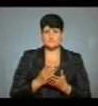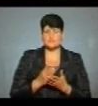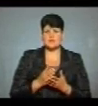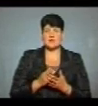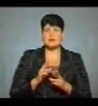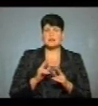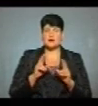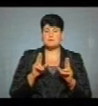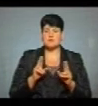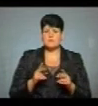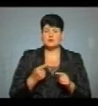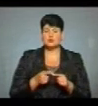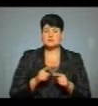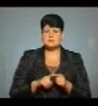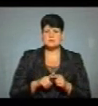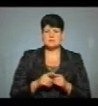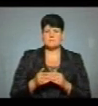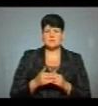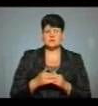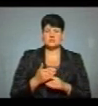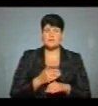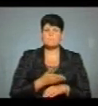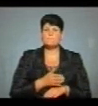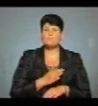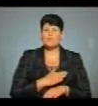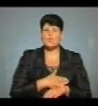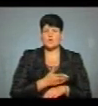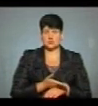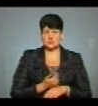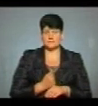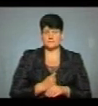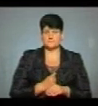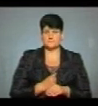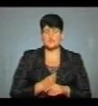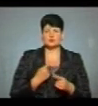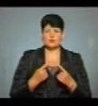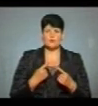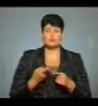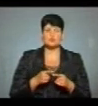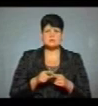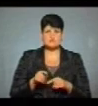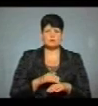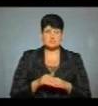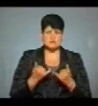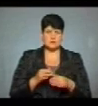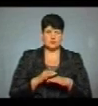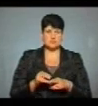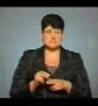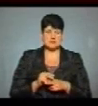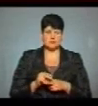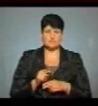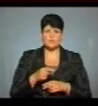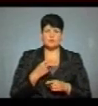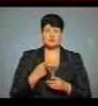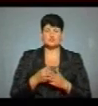це навіть найближча Польща до нас, яка мала... Якщо ми говоримо саме про ці вулиці, де зараз тривають ремонти, ви говорите, що